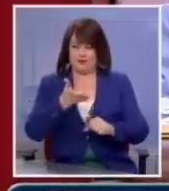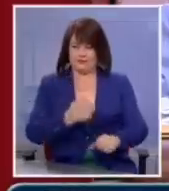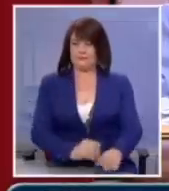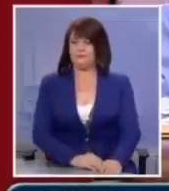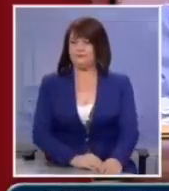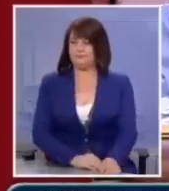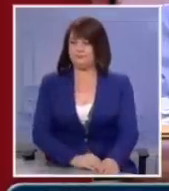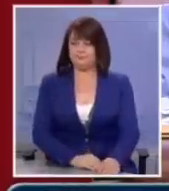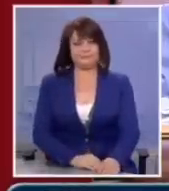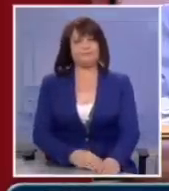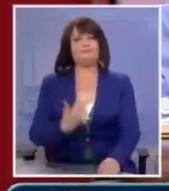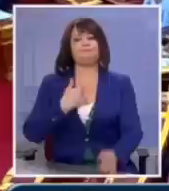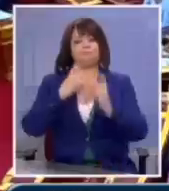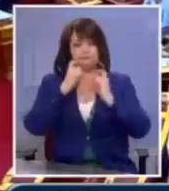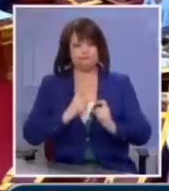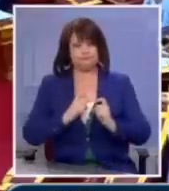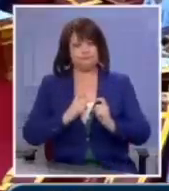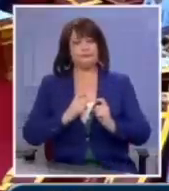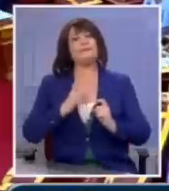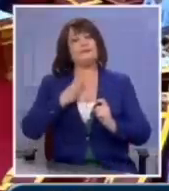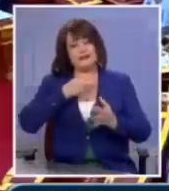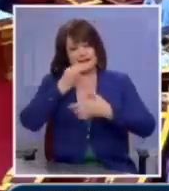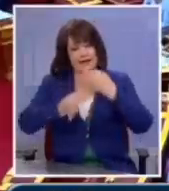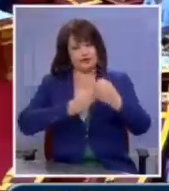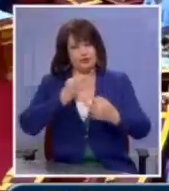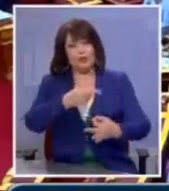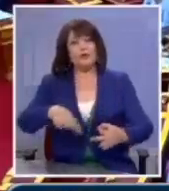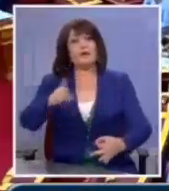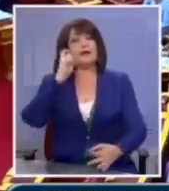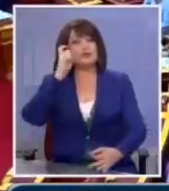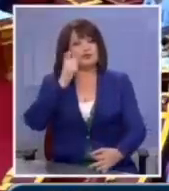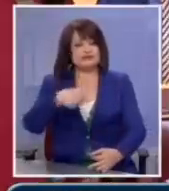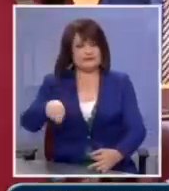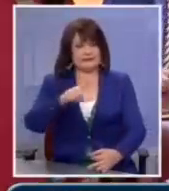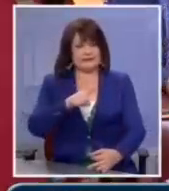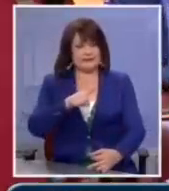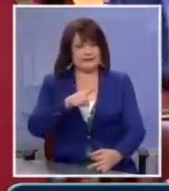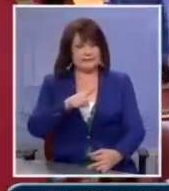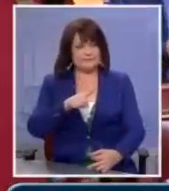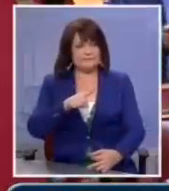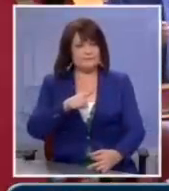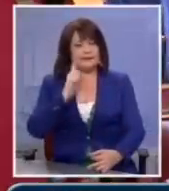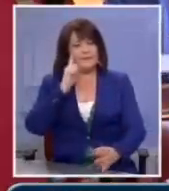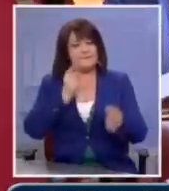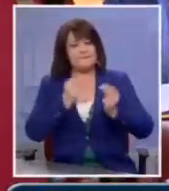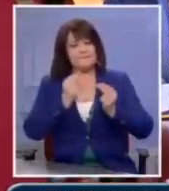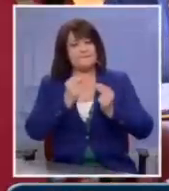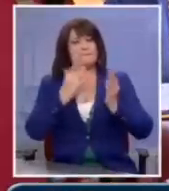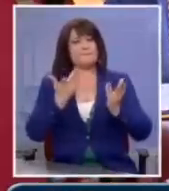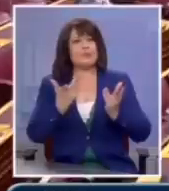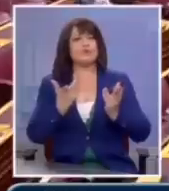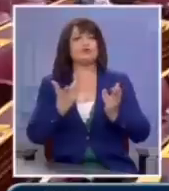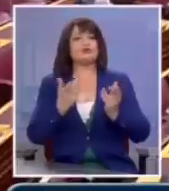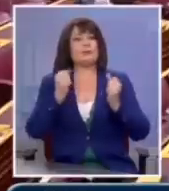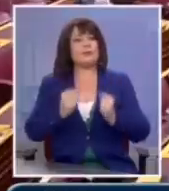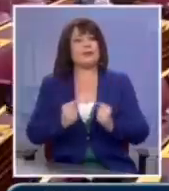θεώρησα ότι είμαι υποχρεωμένη να σας το πω, ώστε να το λάβετε υπόψη σας και να το συνυπολογίσετε και στις θέσεις